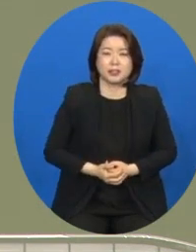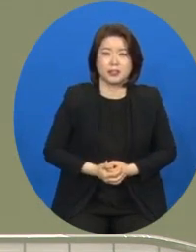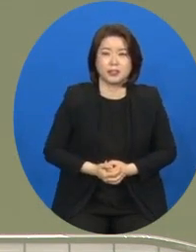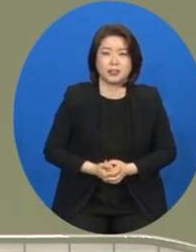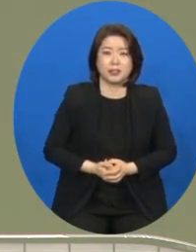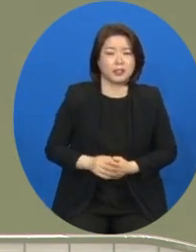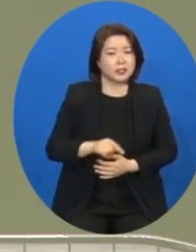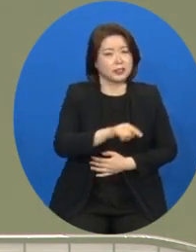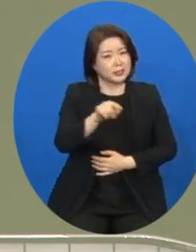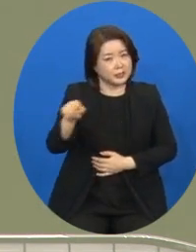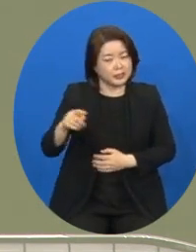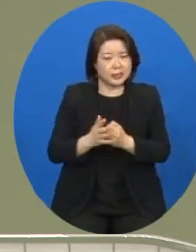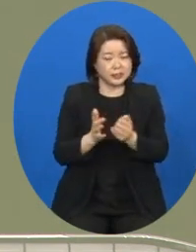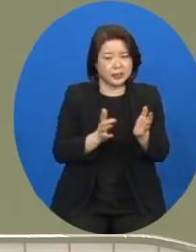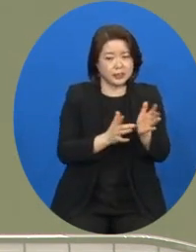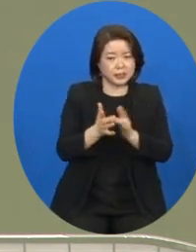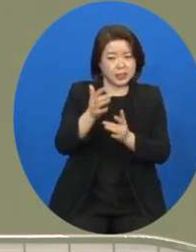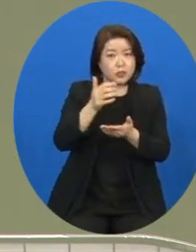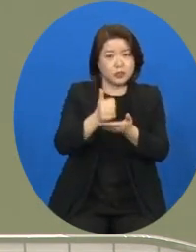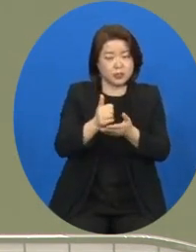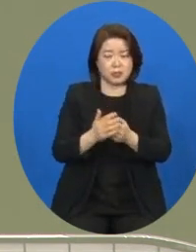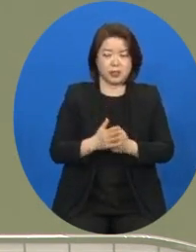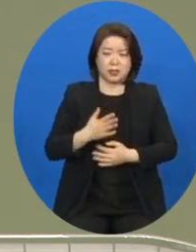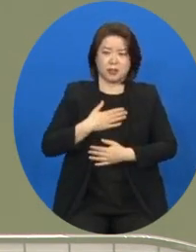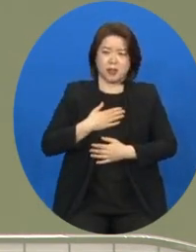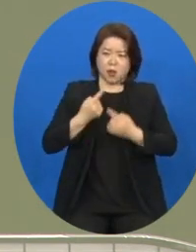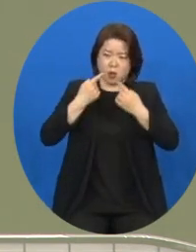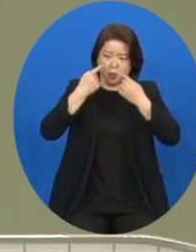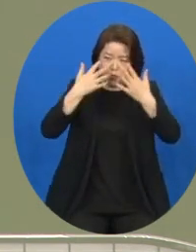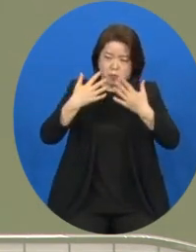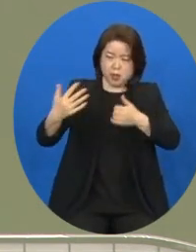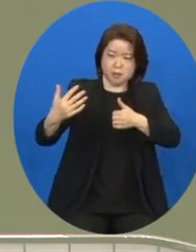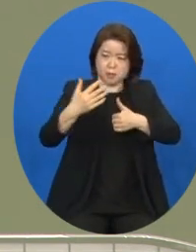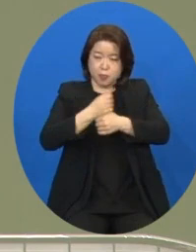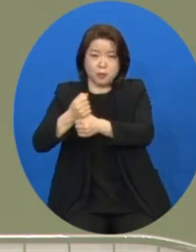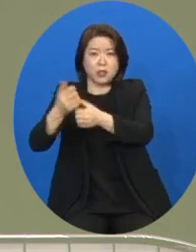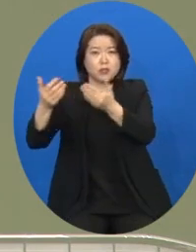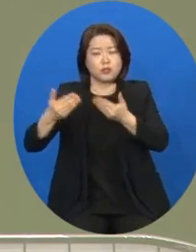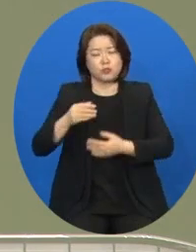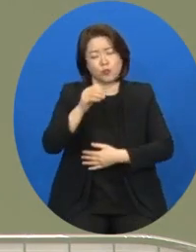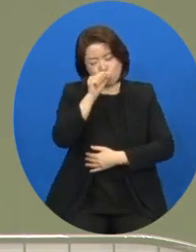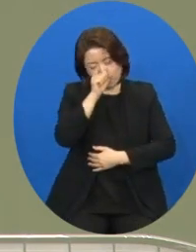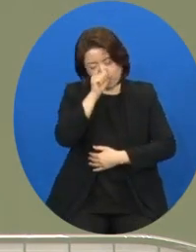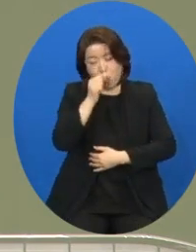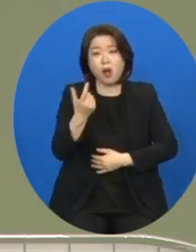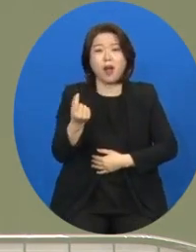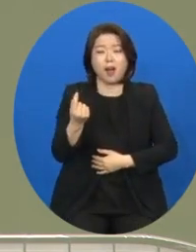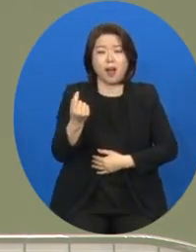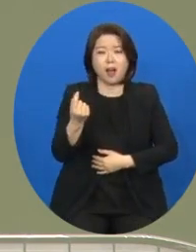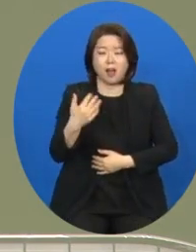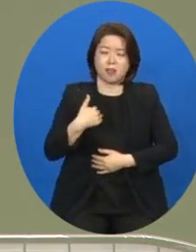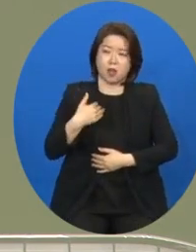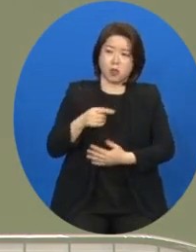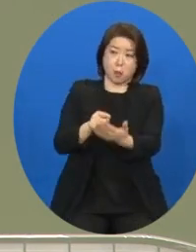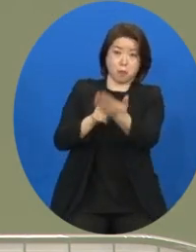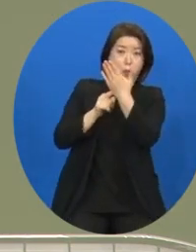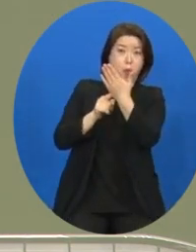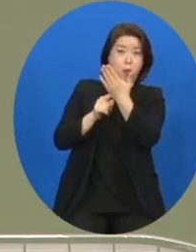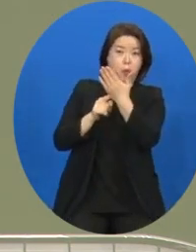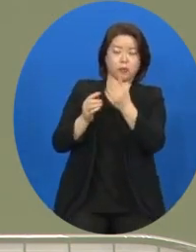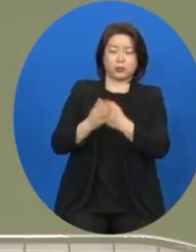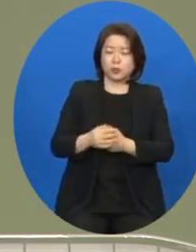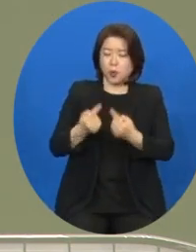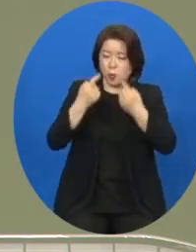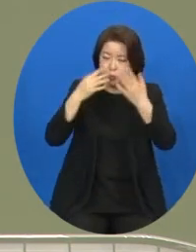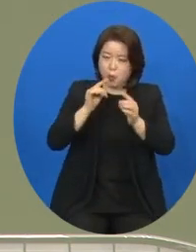그들은 예수님께서 좀 자기를 분명하게 붙잡아주면 좋을 텐데, 그러니까 나타나 주시거나